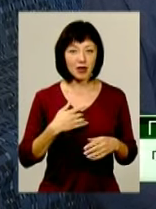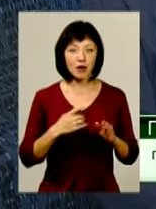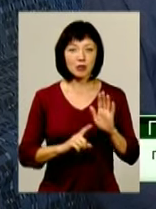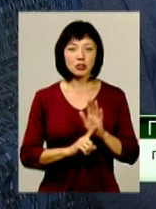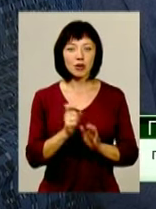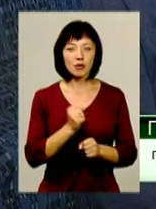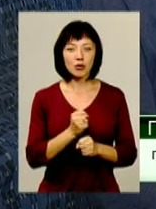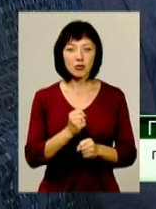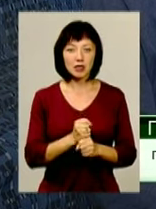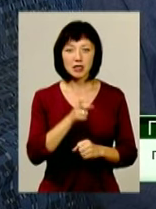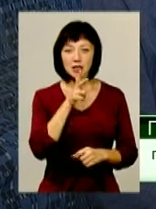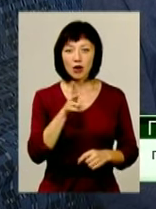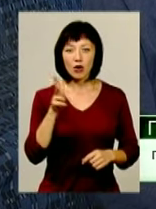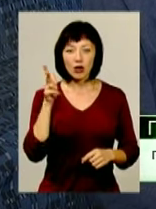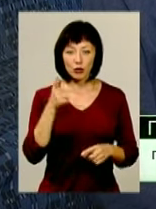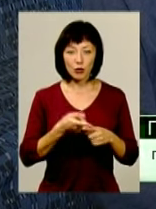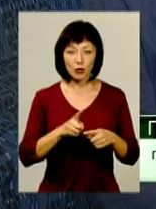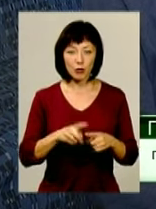робити 3 роки тому.